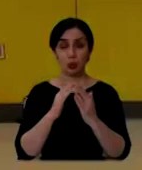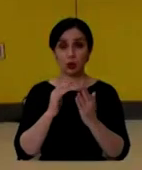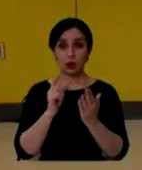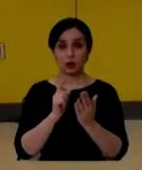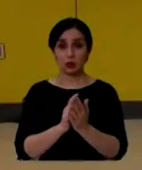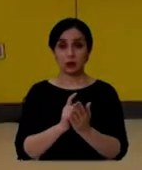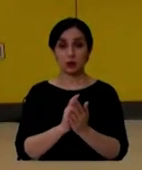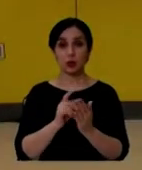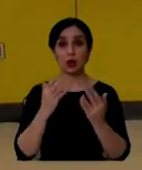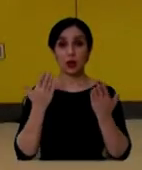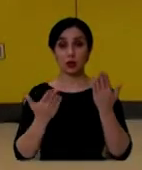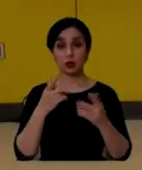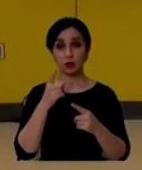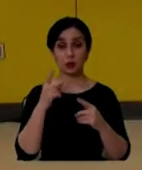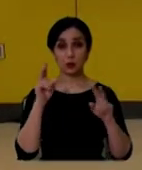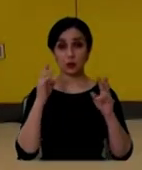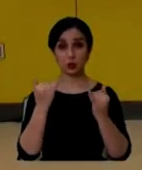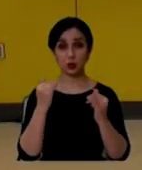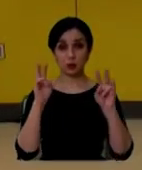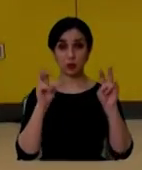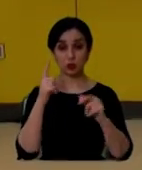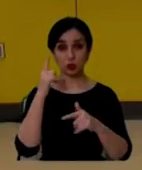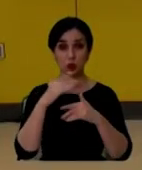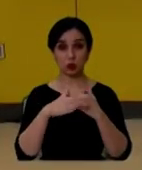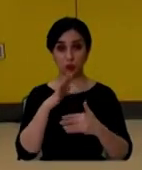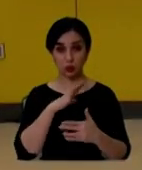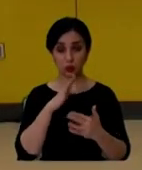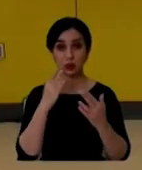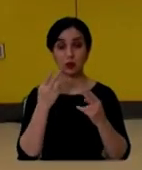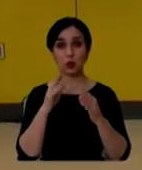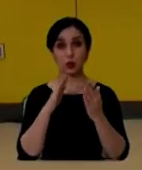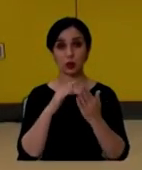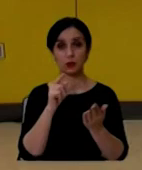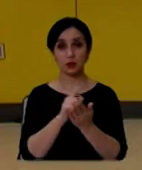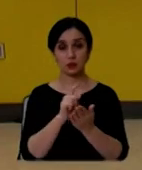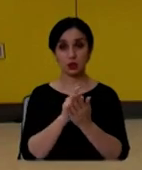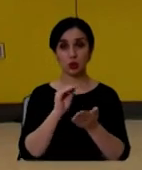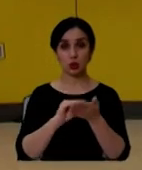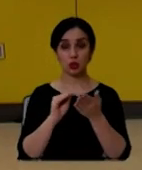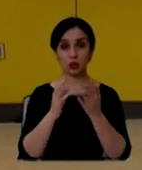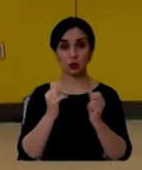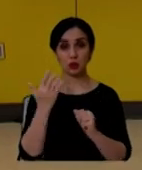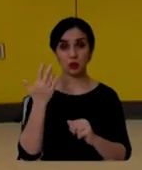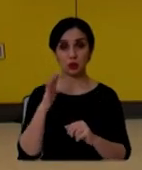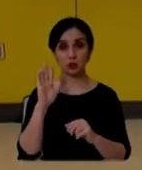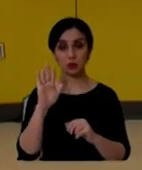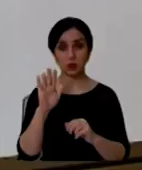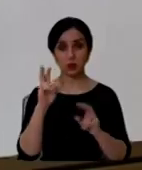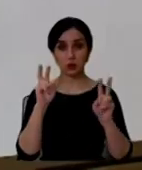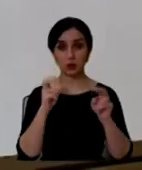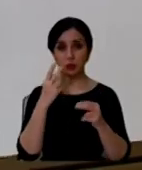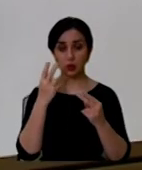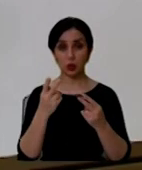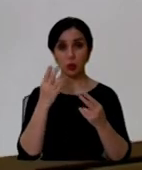əgər bugün maz Hannu tüsınqən bərdən gələ bayə relay Əncə məzunə